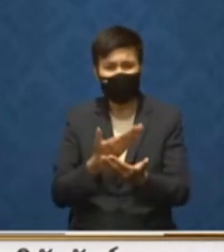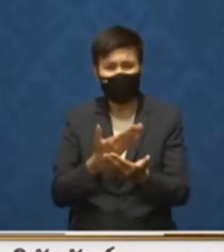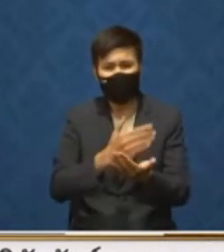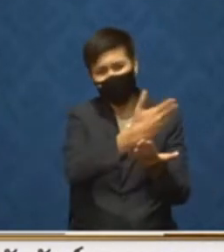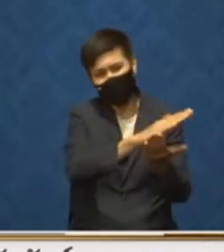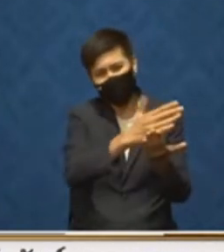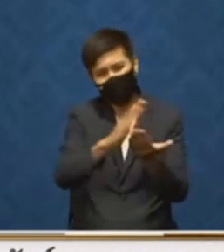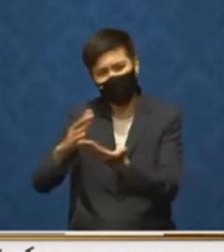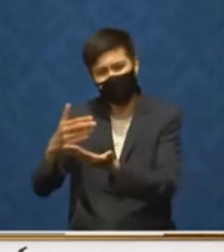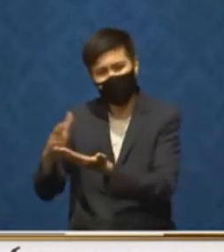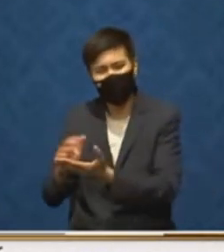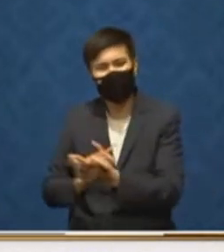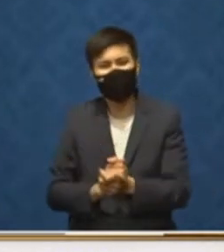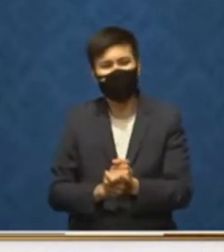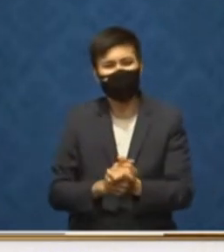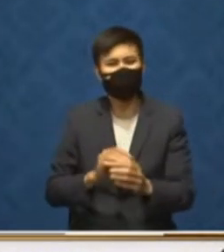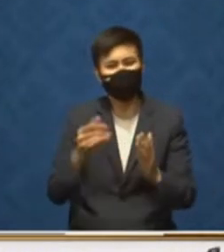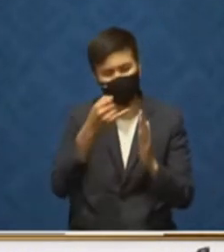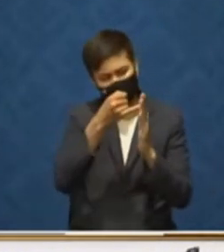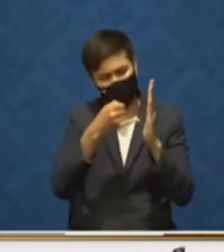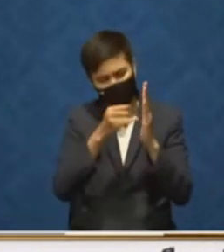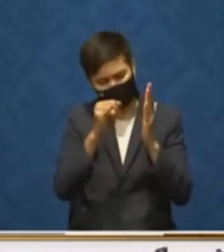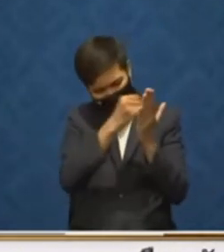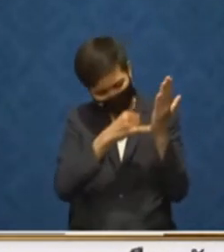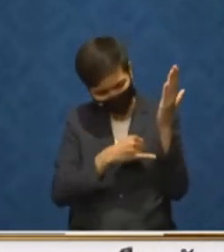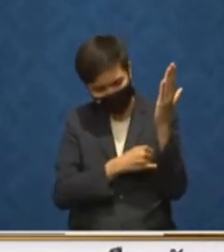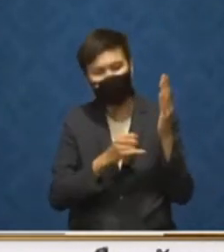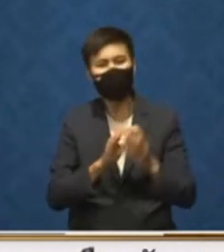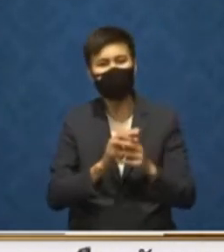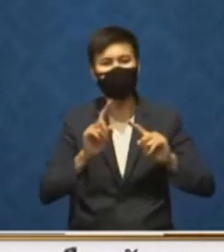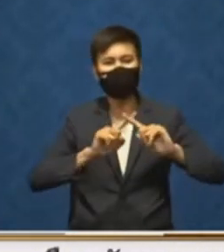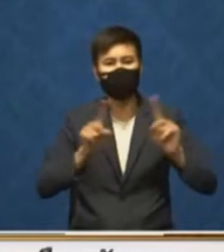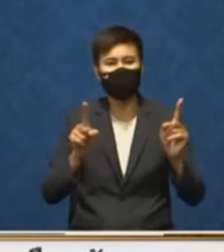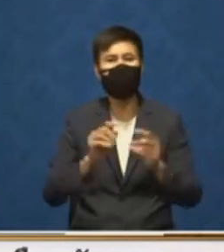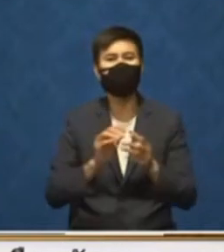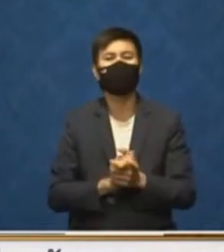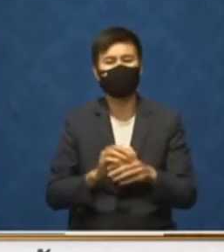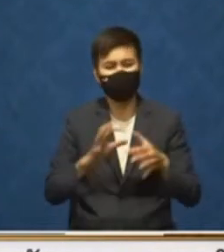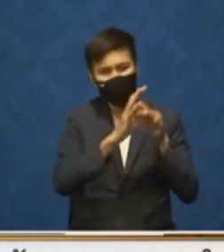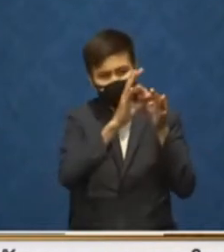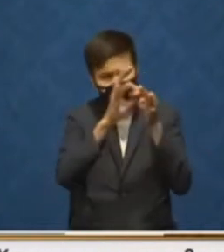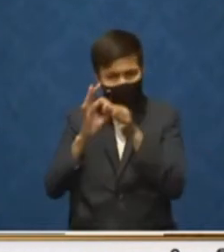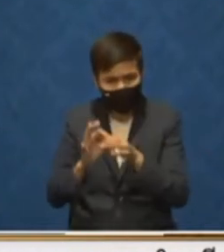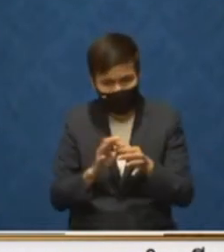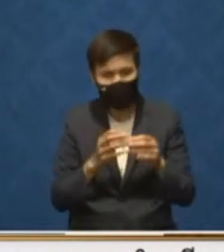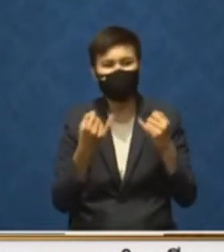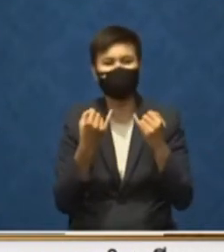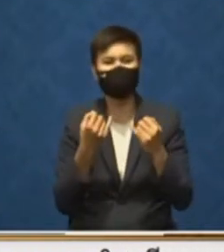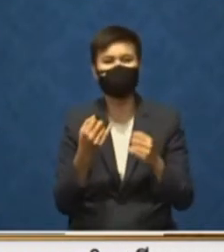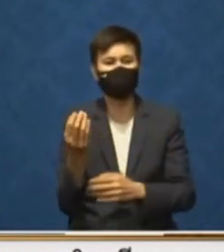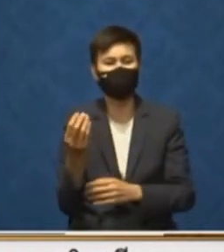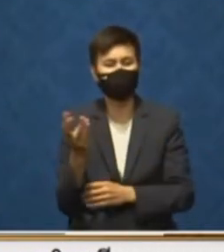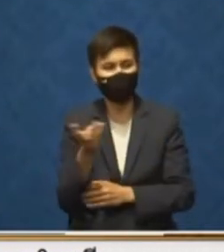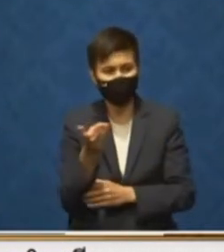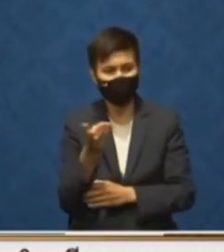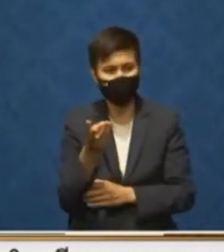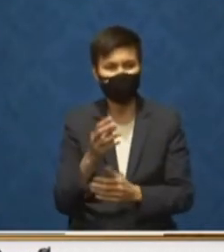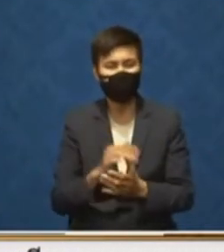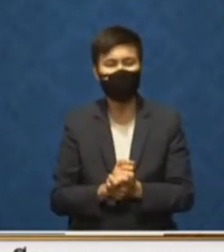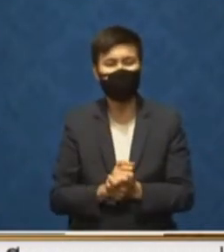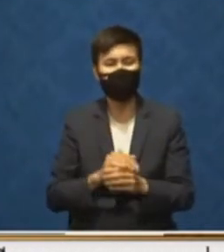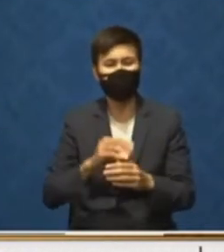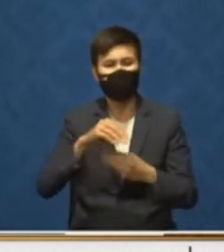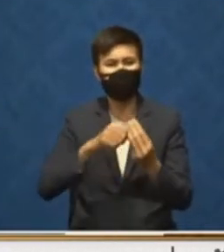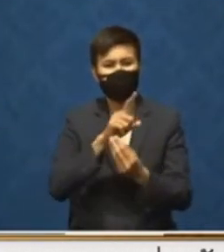ก็เป็นอายุย่อยคือวัดต่างๆทั่วประเทศแต่เรื่องความเชื่อมโยงข้างร้อยนะครับก็อาจจะไม่เกิดลังขับเคลื่อนใช้กี่ความที่ระยะยาวอย่างเช่น